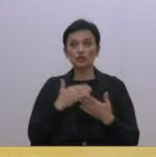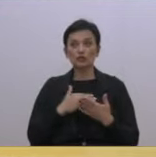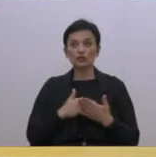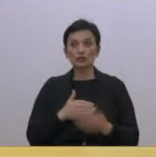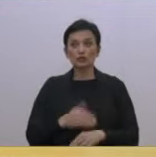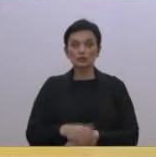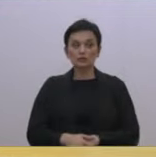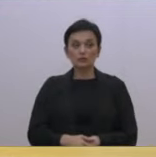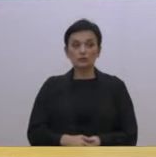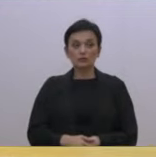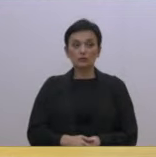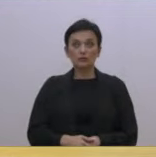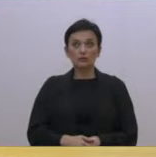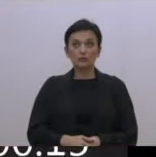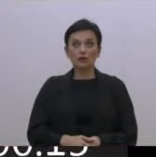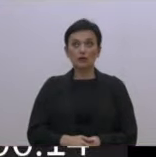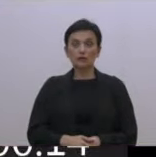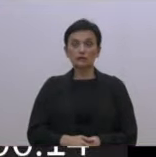Regime.